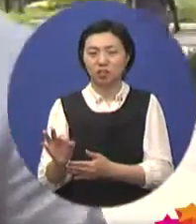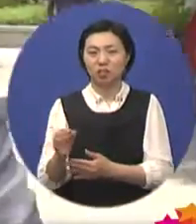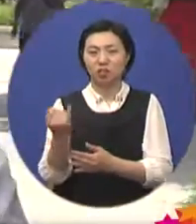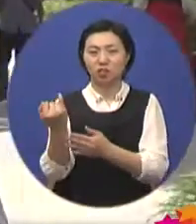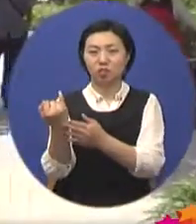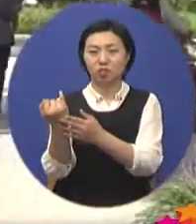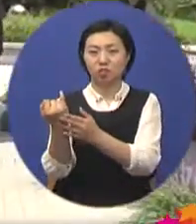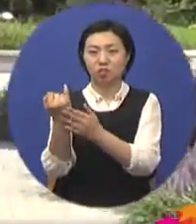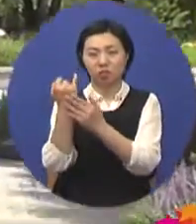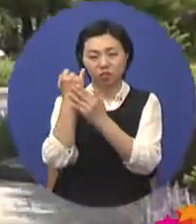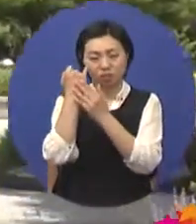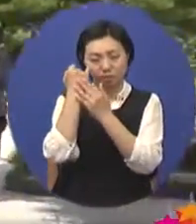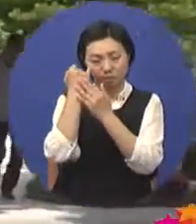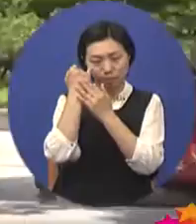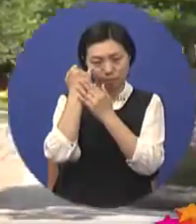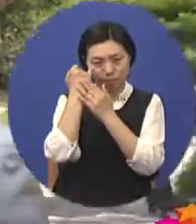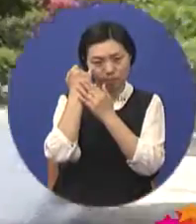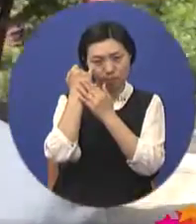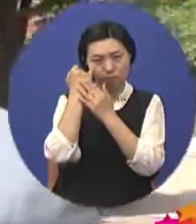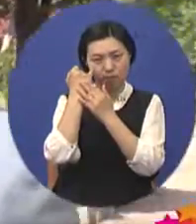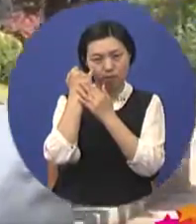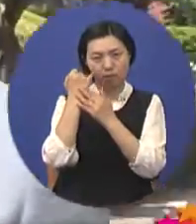눈에 넣어도